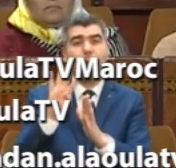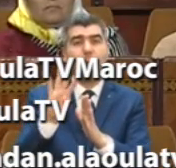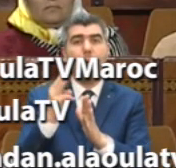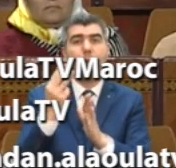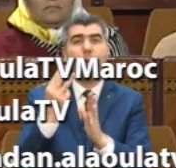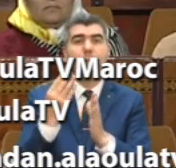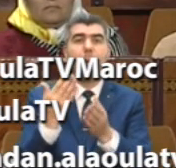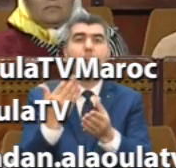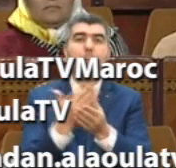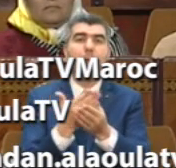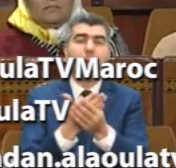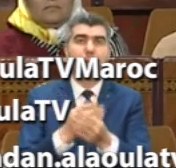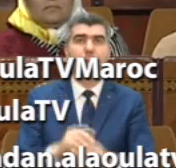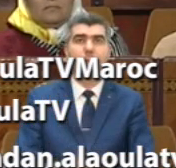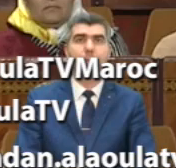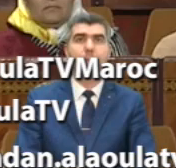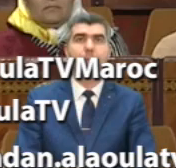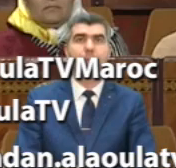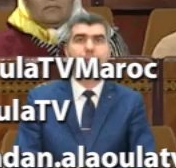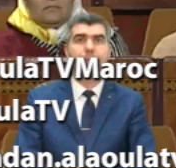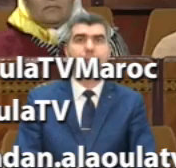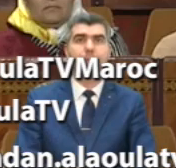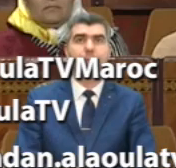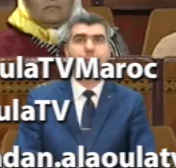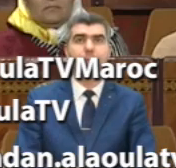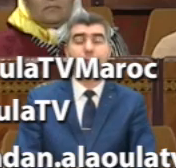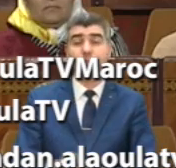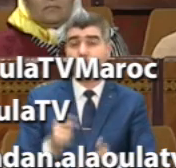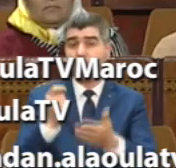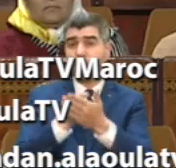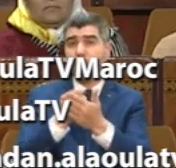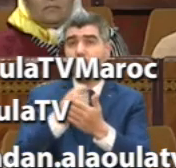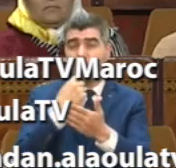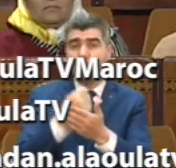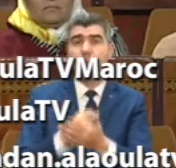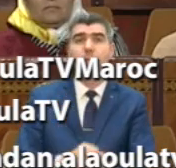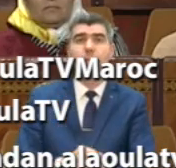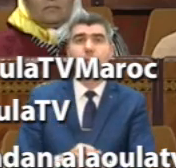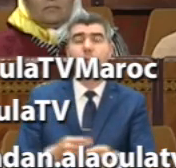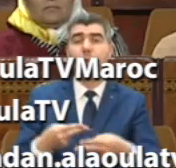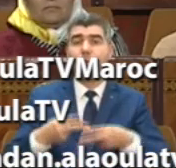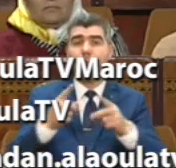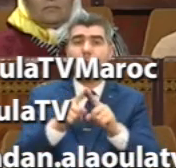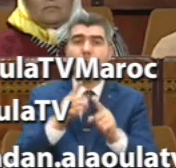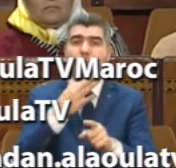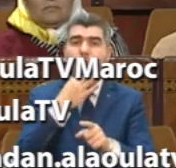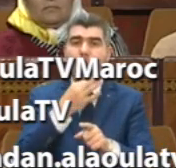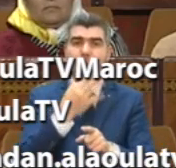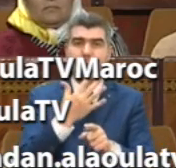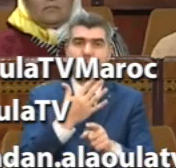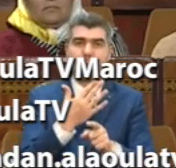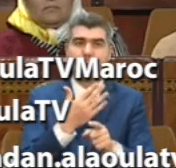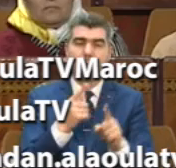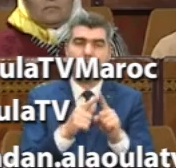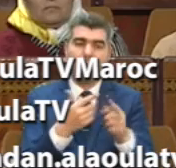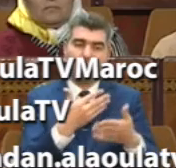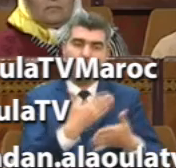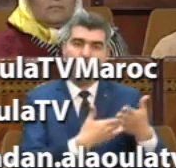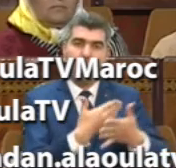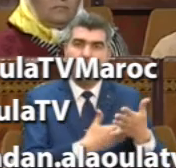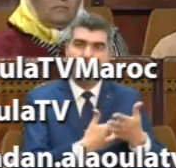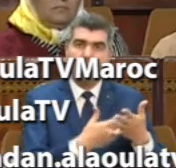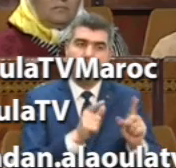ملف، لذلك نطالب بتبسيط المساطر